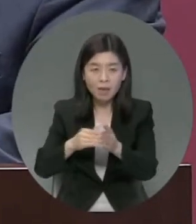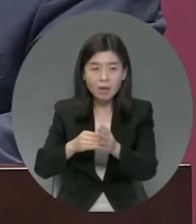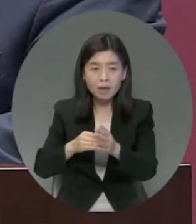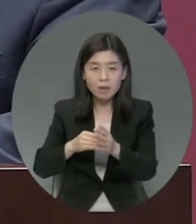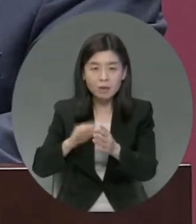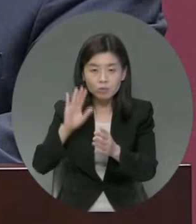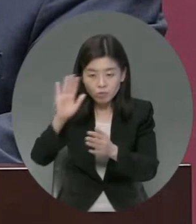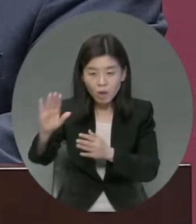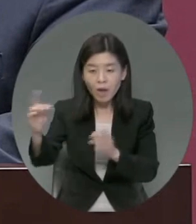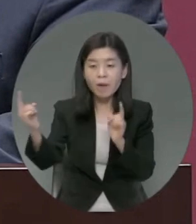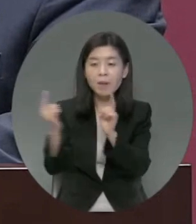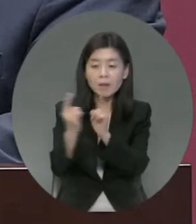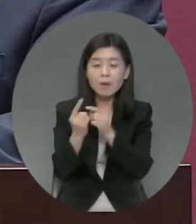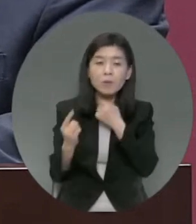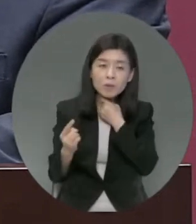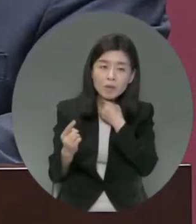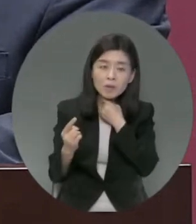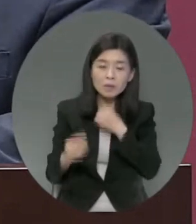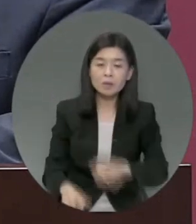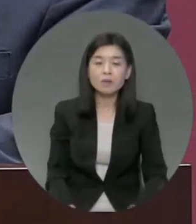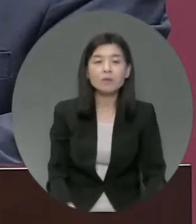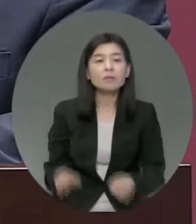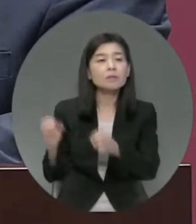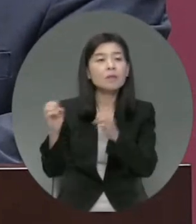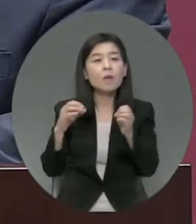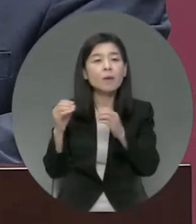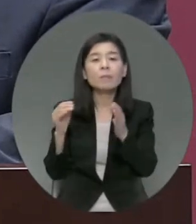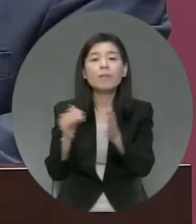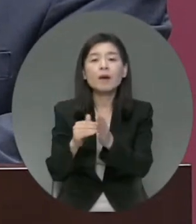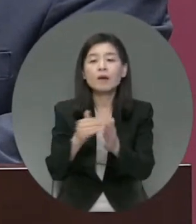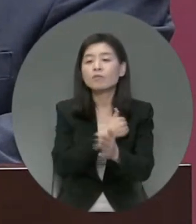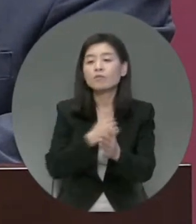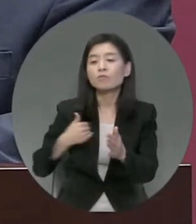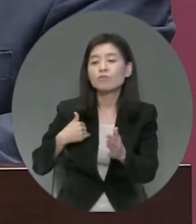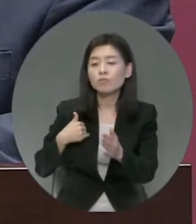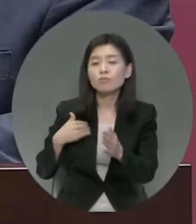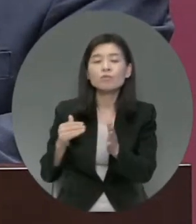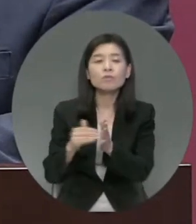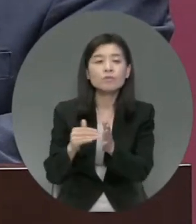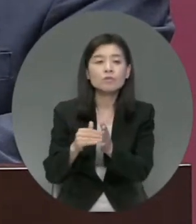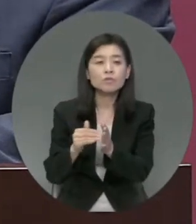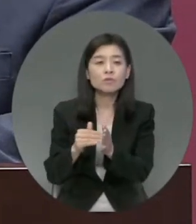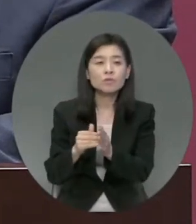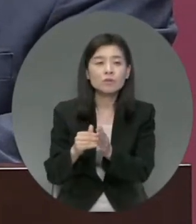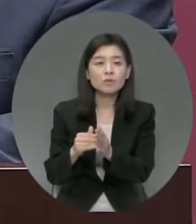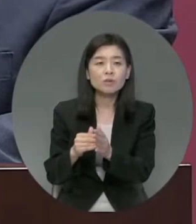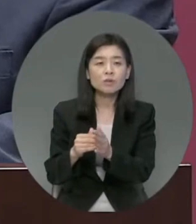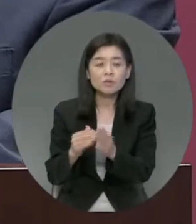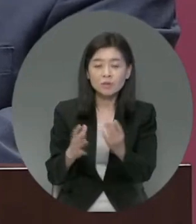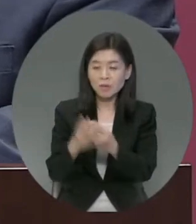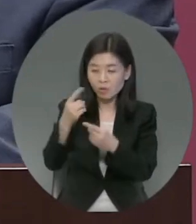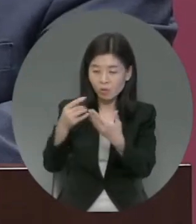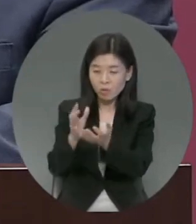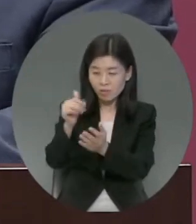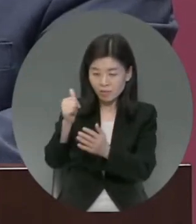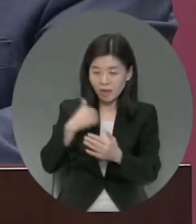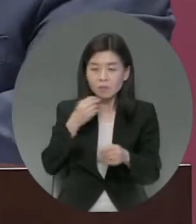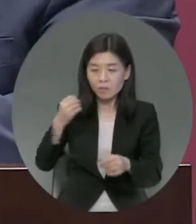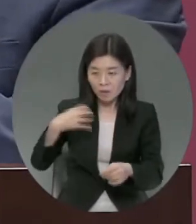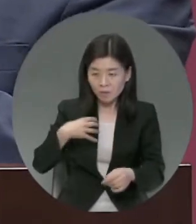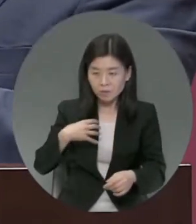보자 그랬더니 이미 충분히 얘기를 해서 이해를 했기 때문에 굳이 장관님까지 뵐 일은 없다 그래가지고 그래서